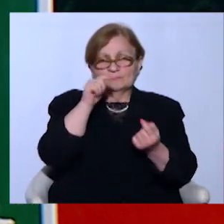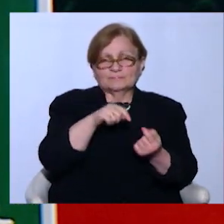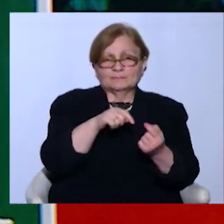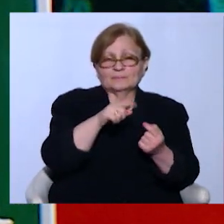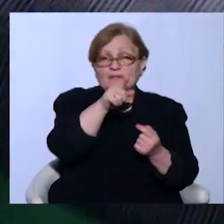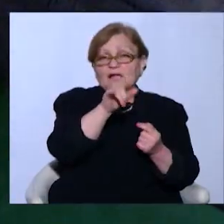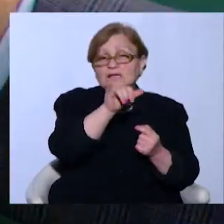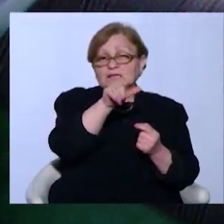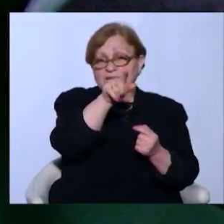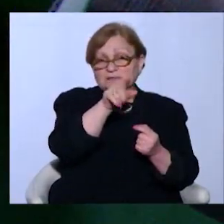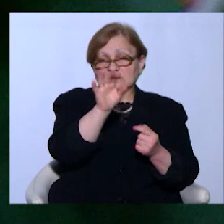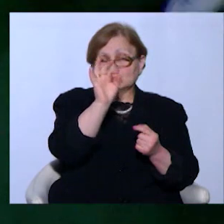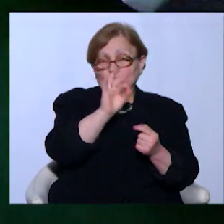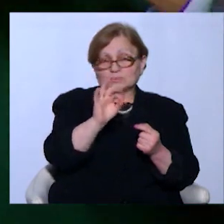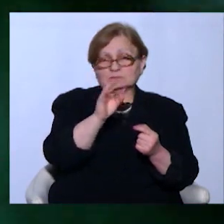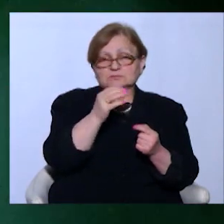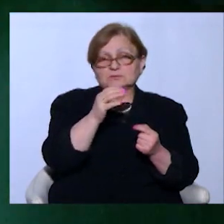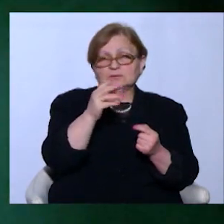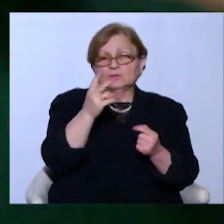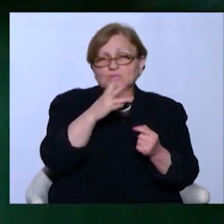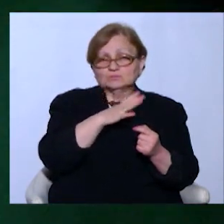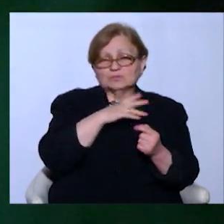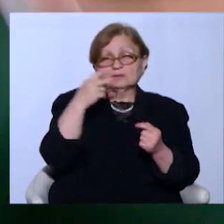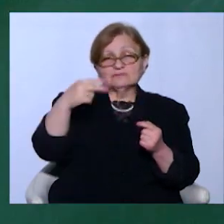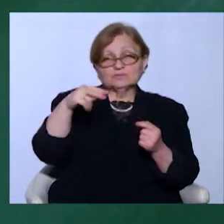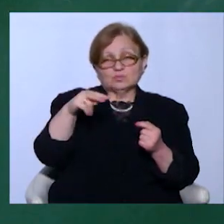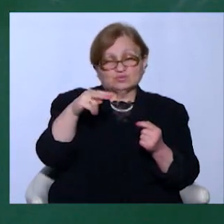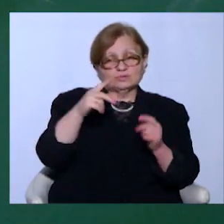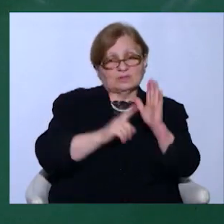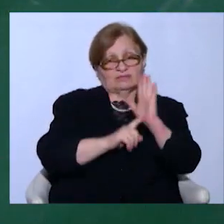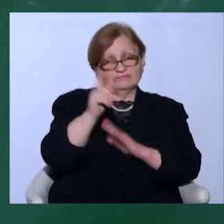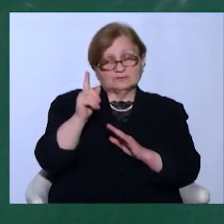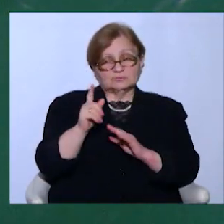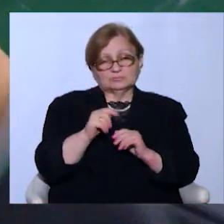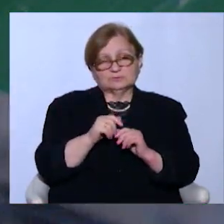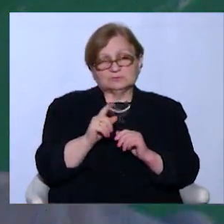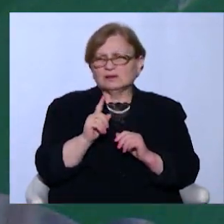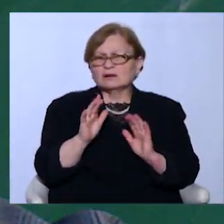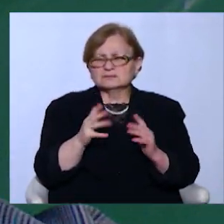Y-ი 0-ისთვის უნდა იყოს 20. ჩვენ ვიწყებთ 20-დან. ეხლა რა ხდება?